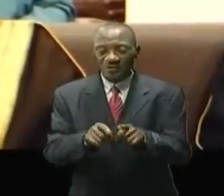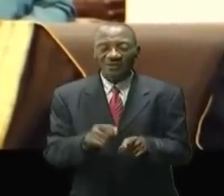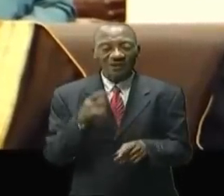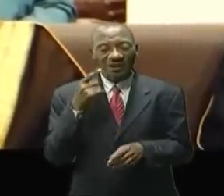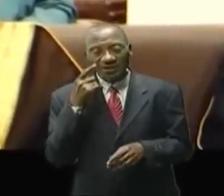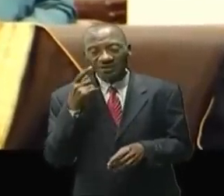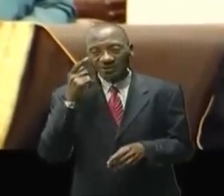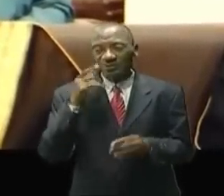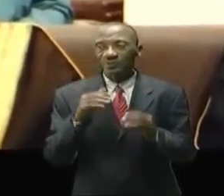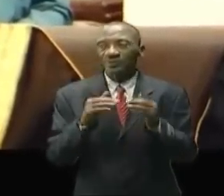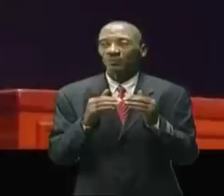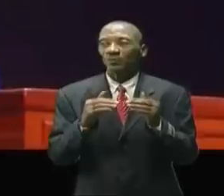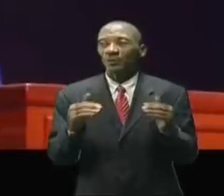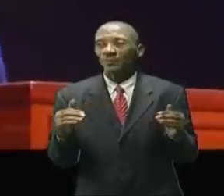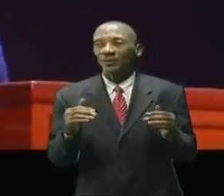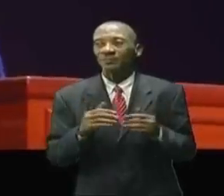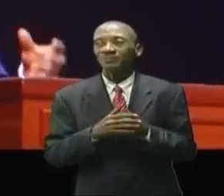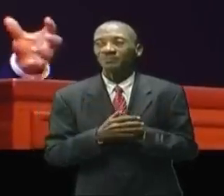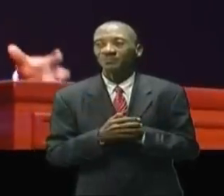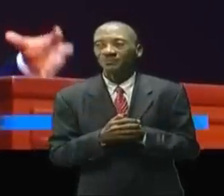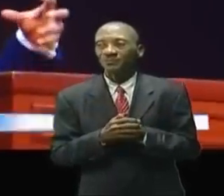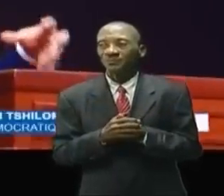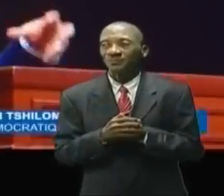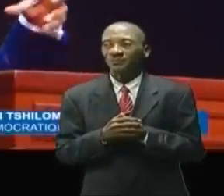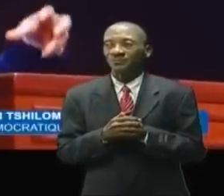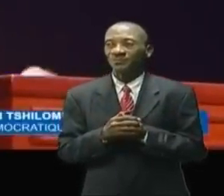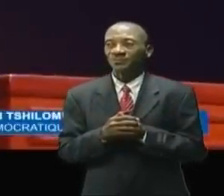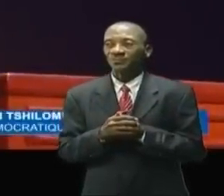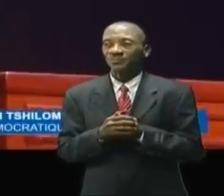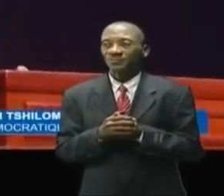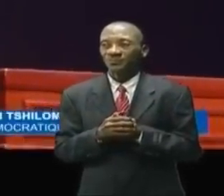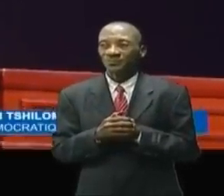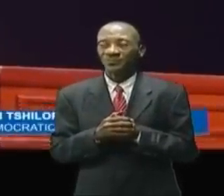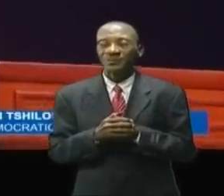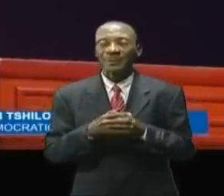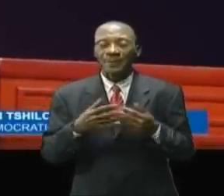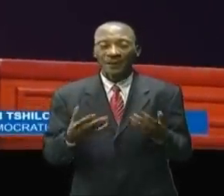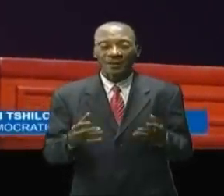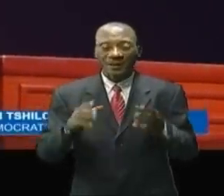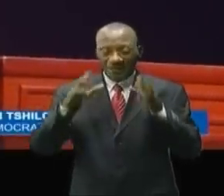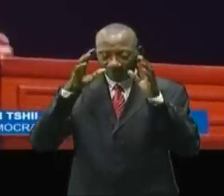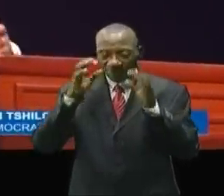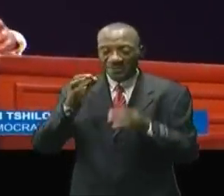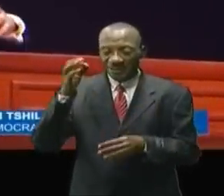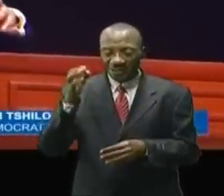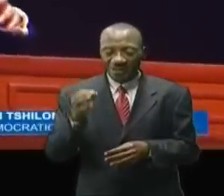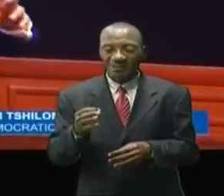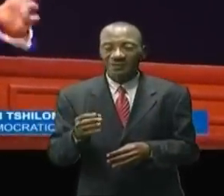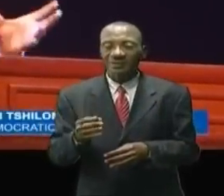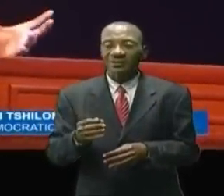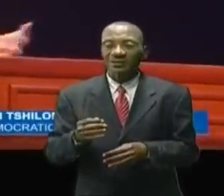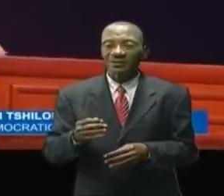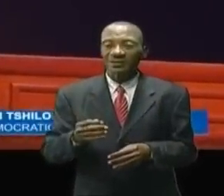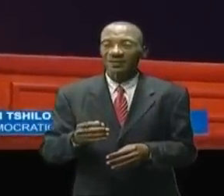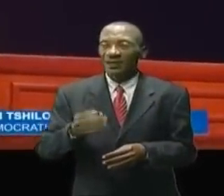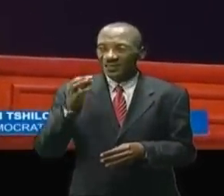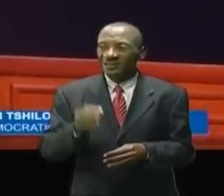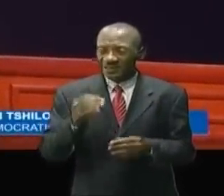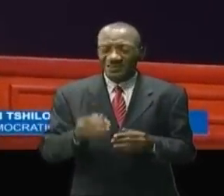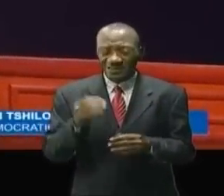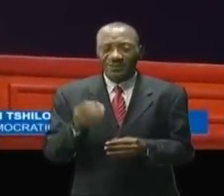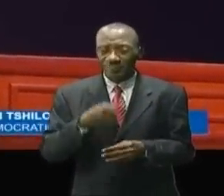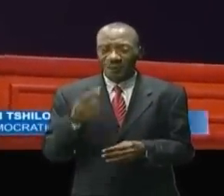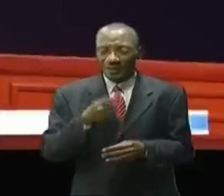vous êtes des Congolais. En tout cas, vous vivez au Congo, pays unifié.